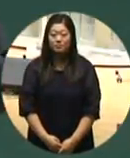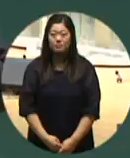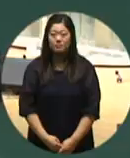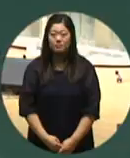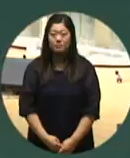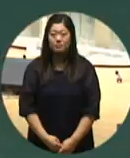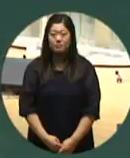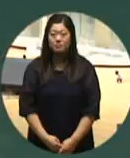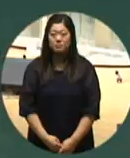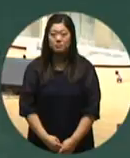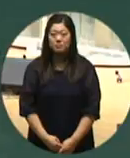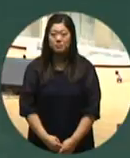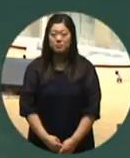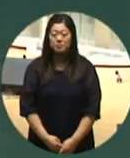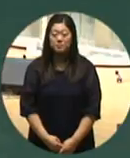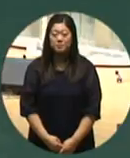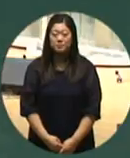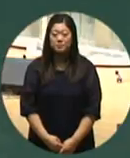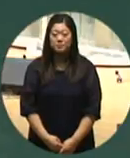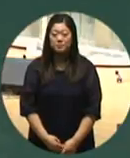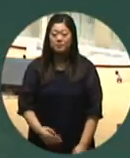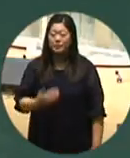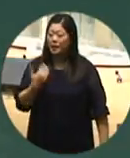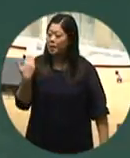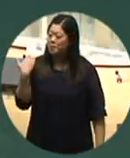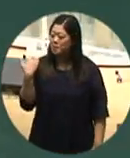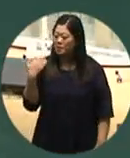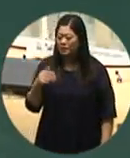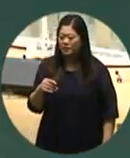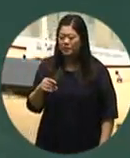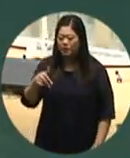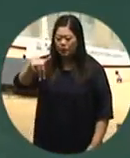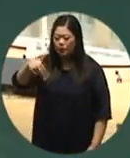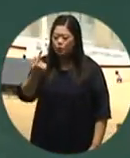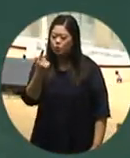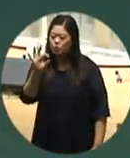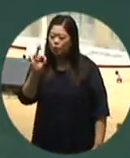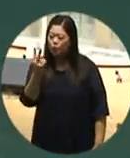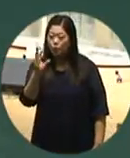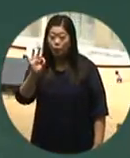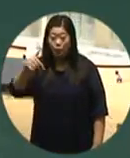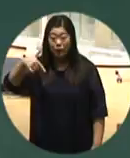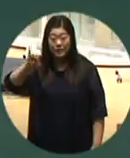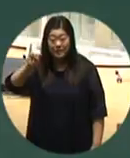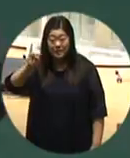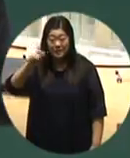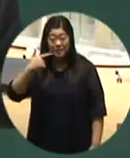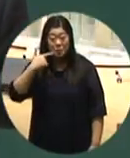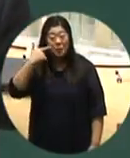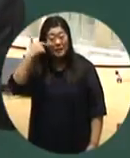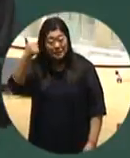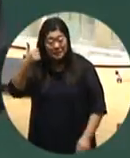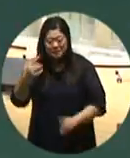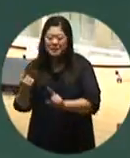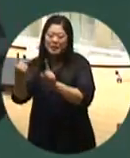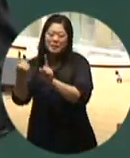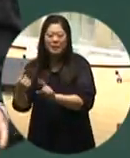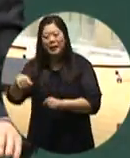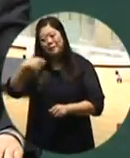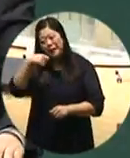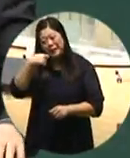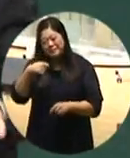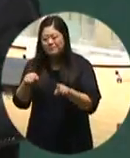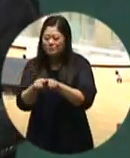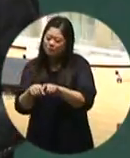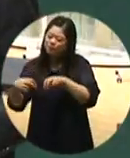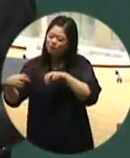전에 사석에서 잠깐 조영기 목사님하고 식사를 했는데 조영기 목사님 이런 얘기를 했어요. And also, there was also a time when Pastor 조영기